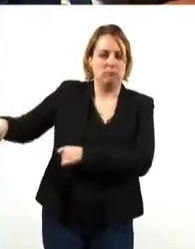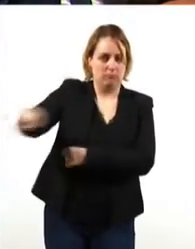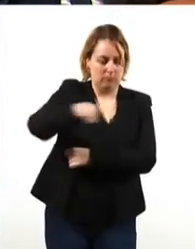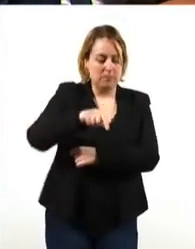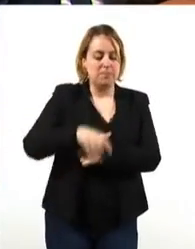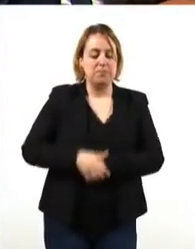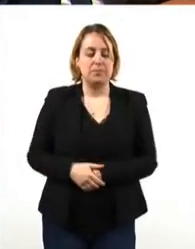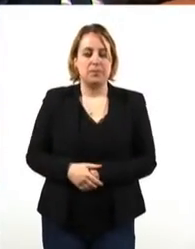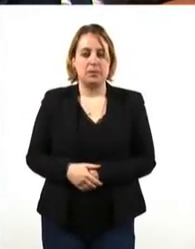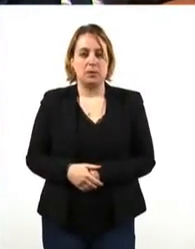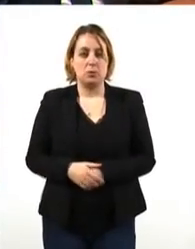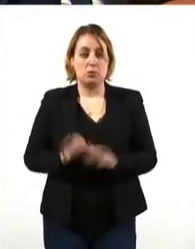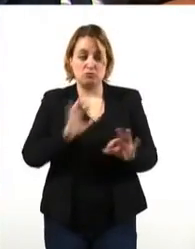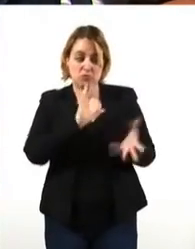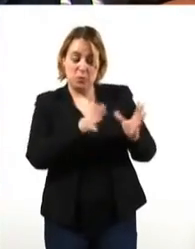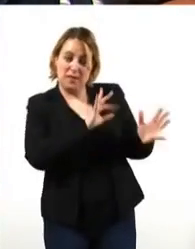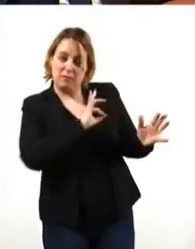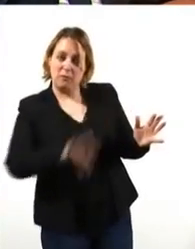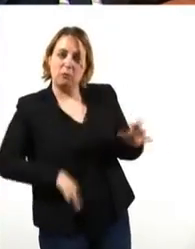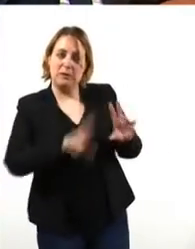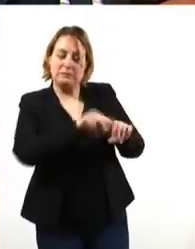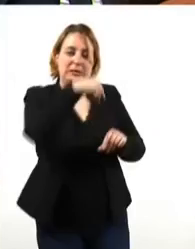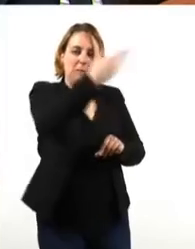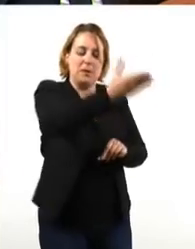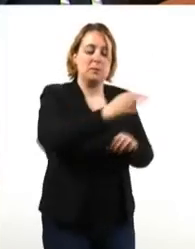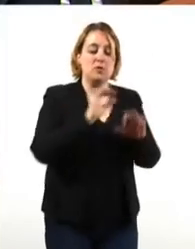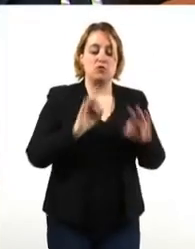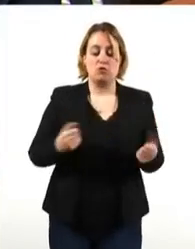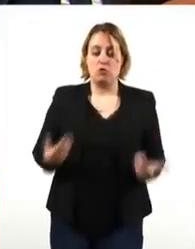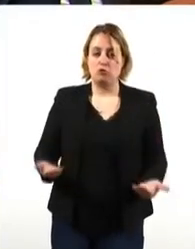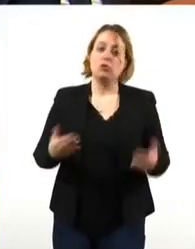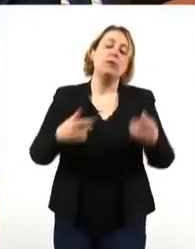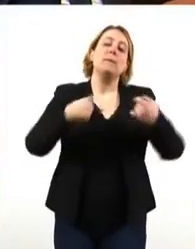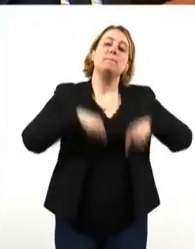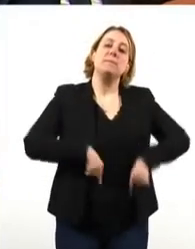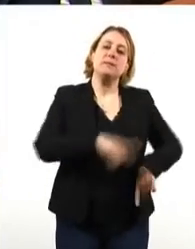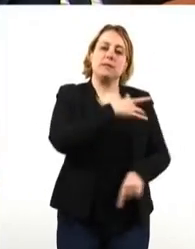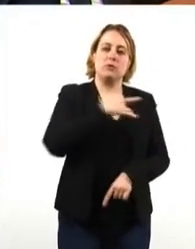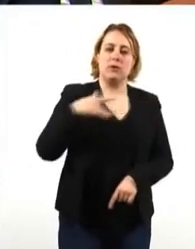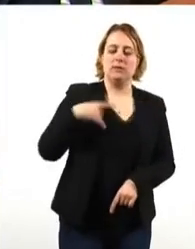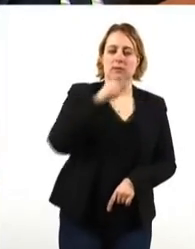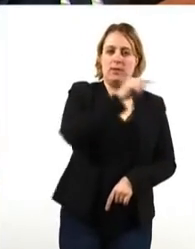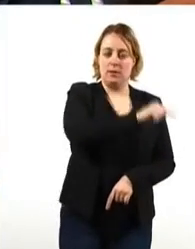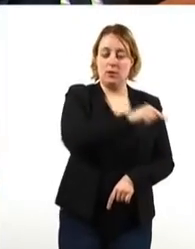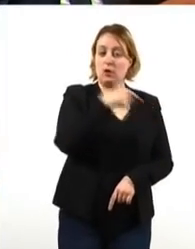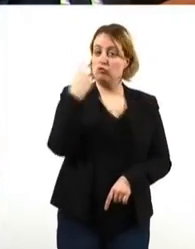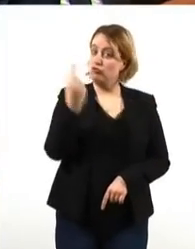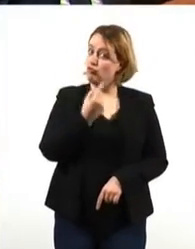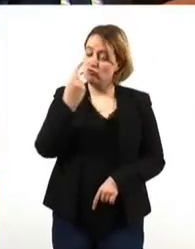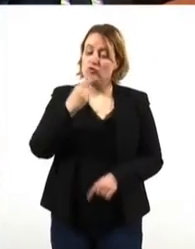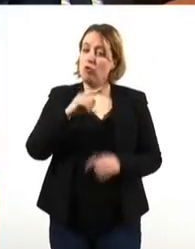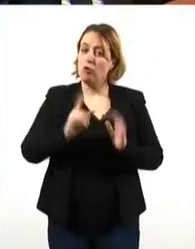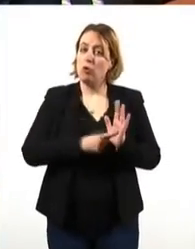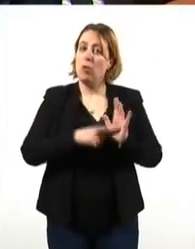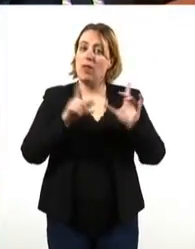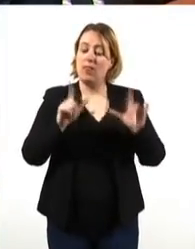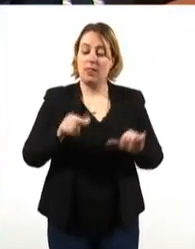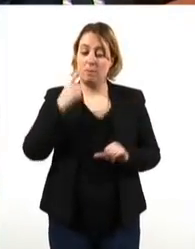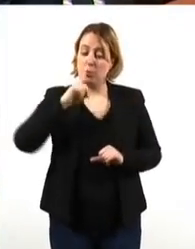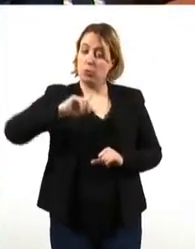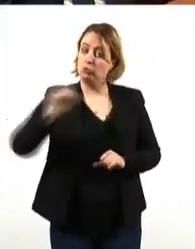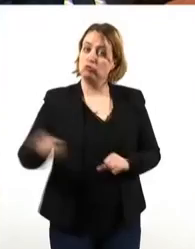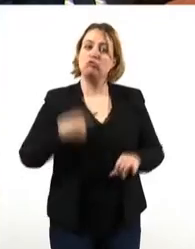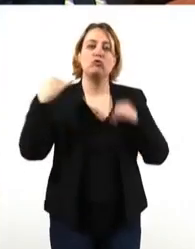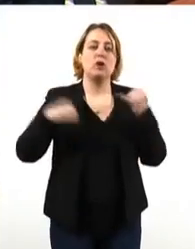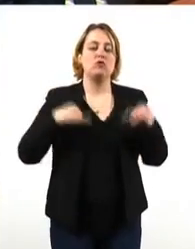aujourd'hui, mais peut-être François le dira, avec effectivement le ministère de la Santé, il y a toujours accès, mais à tous les jeunes, au niveau